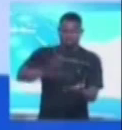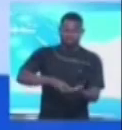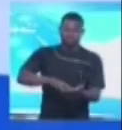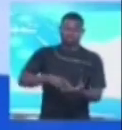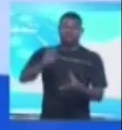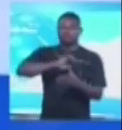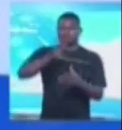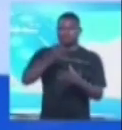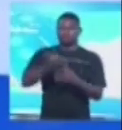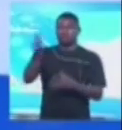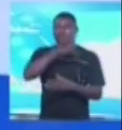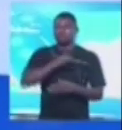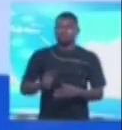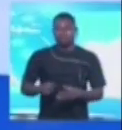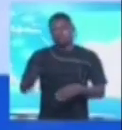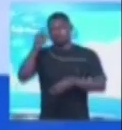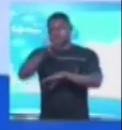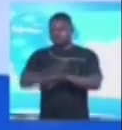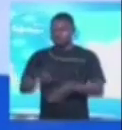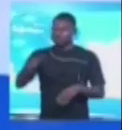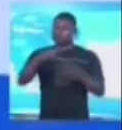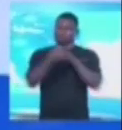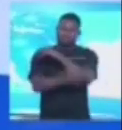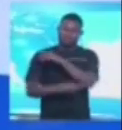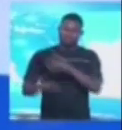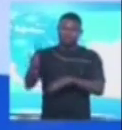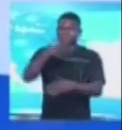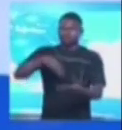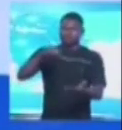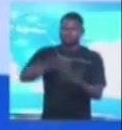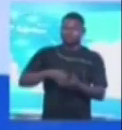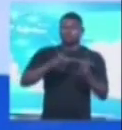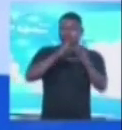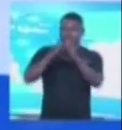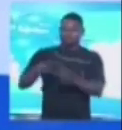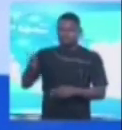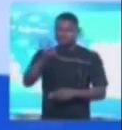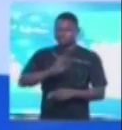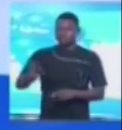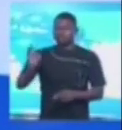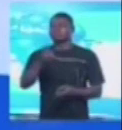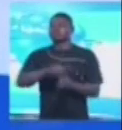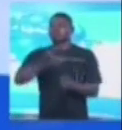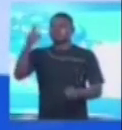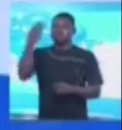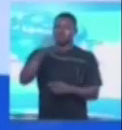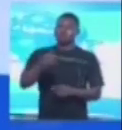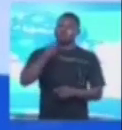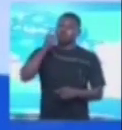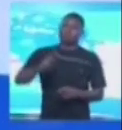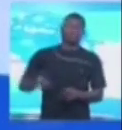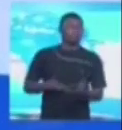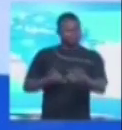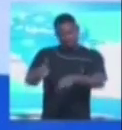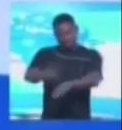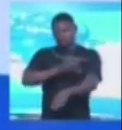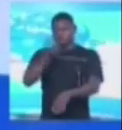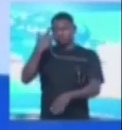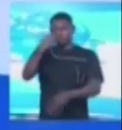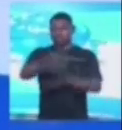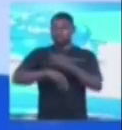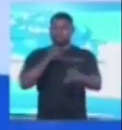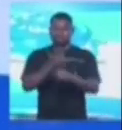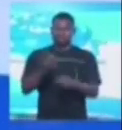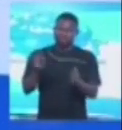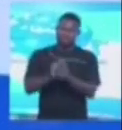le conseil régional du centre et l'union des burkinabè du grand ouest elle devrait durer trois années avec la prise en compte